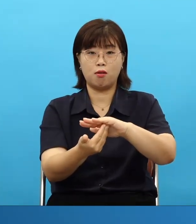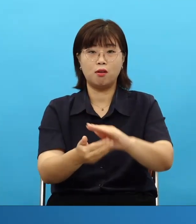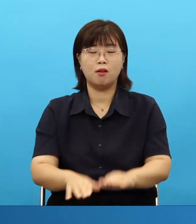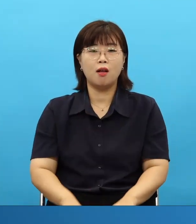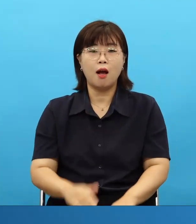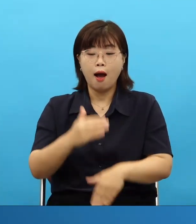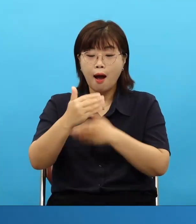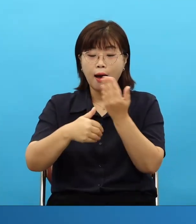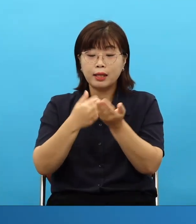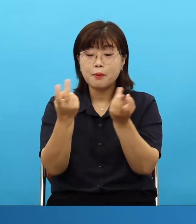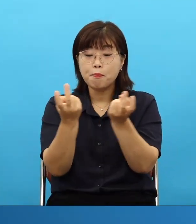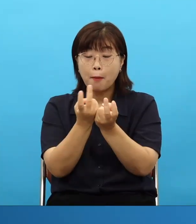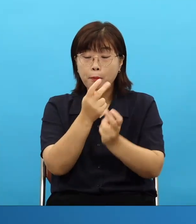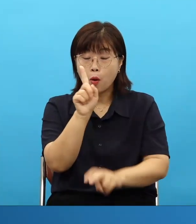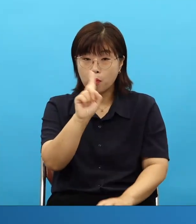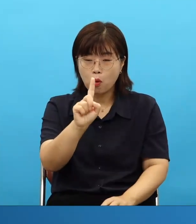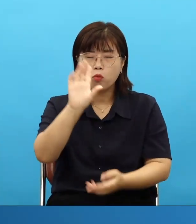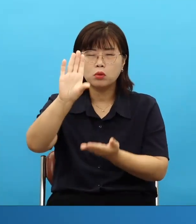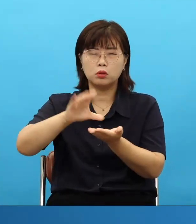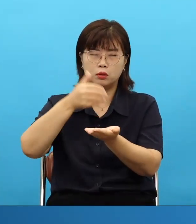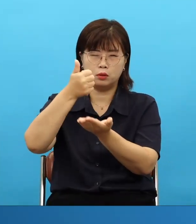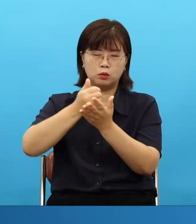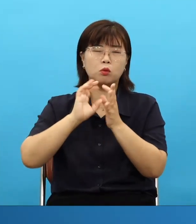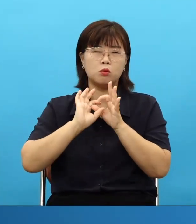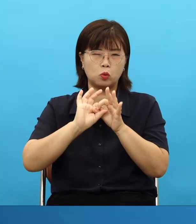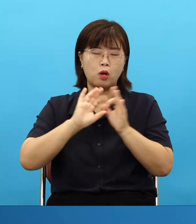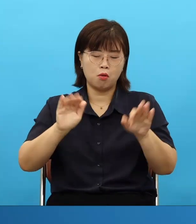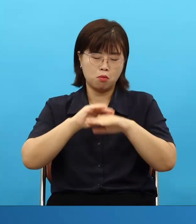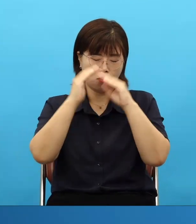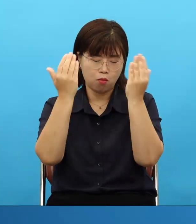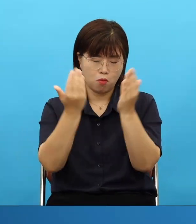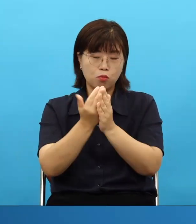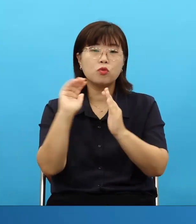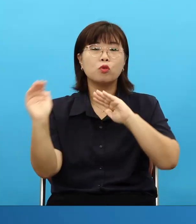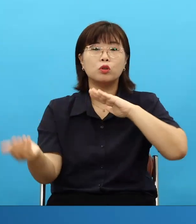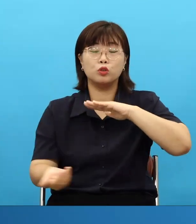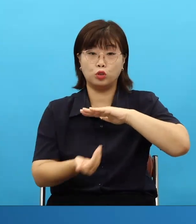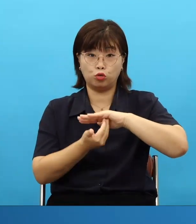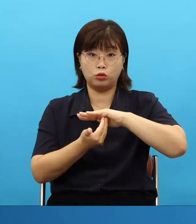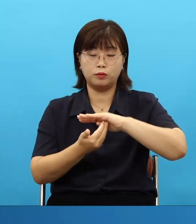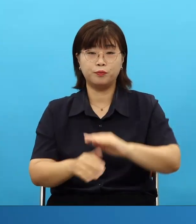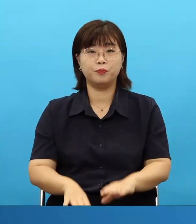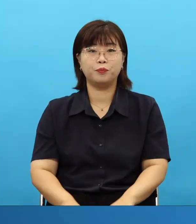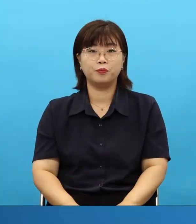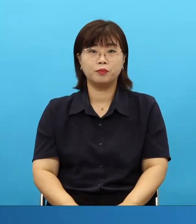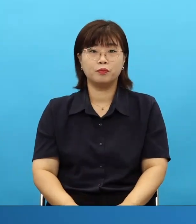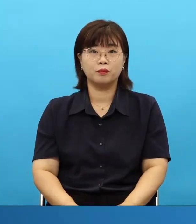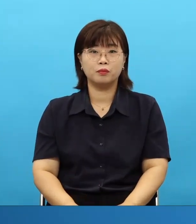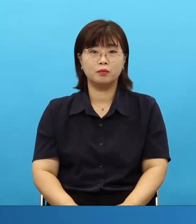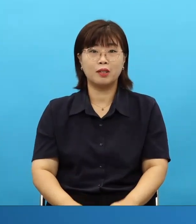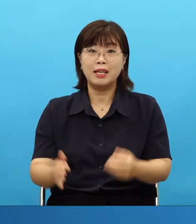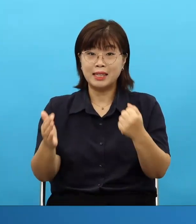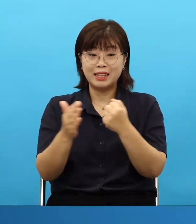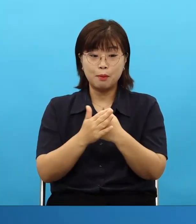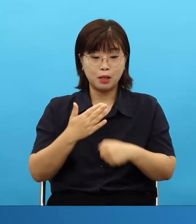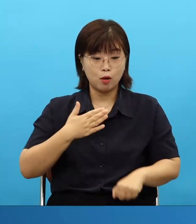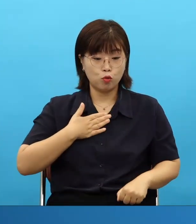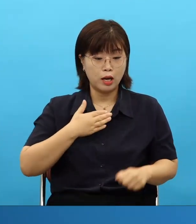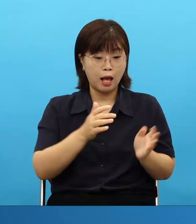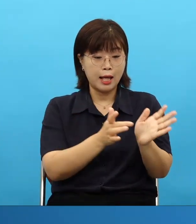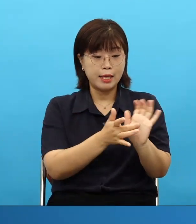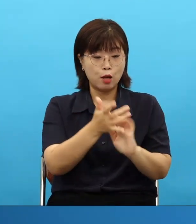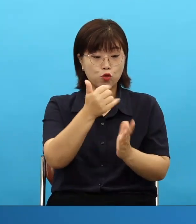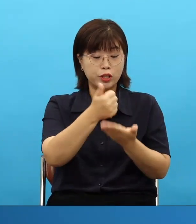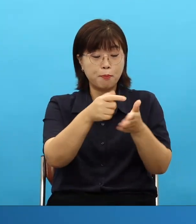That's God's absolute method. 그래서 우리는 예수를 믿는 게 아니고 예수 그리스도를 믿는 겁니다. That's why we don't just simply believe